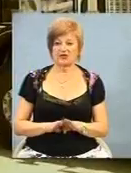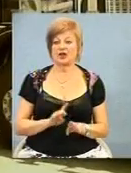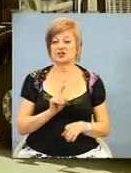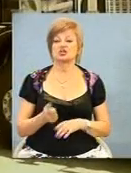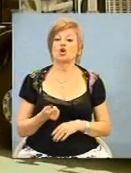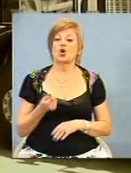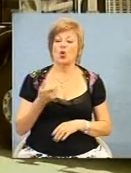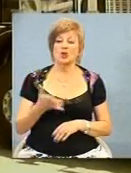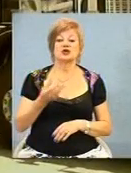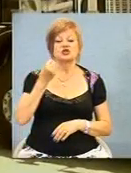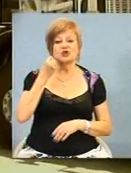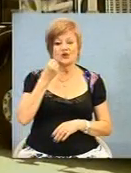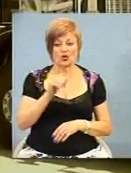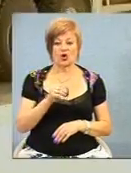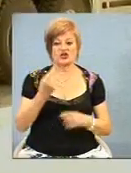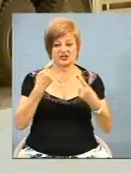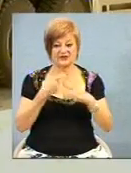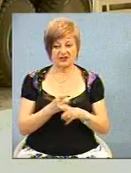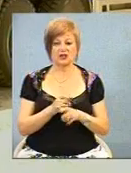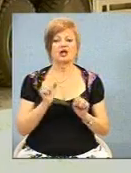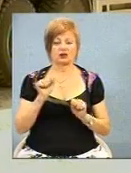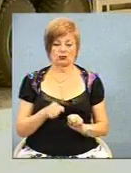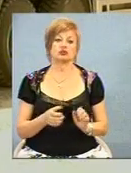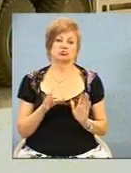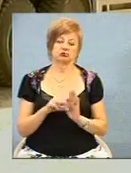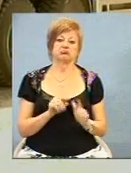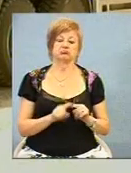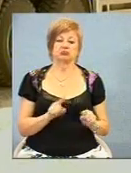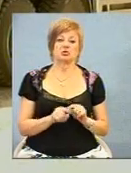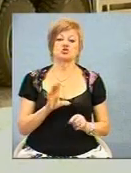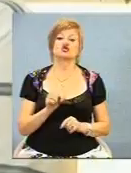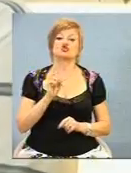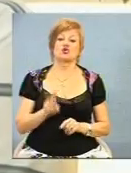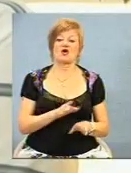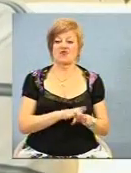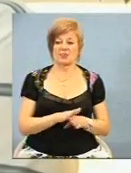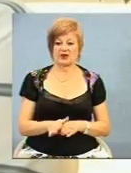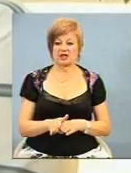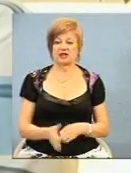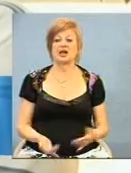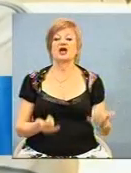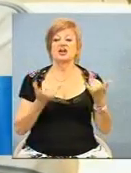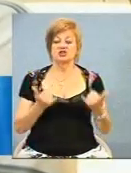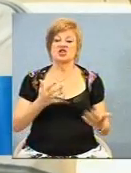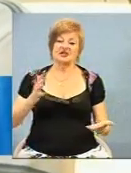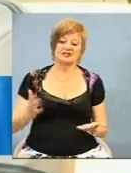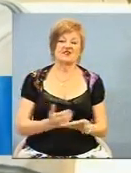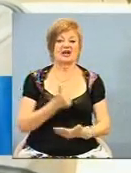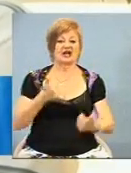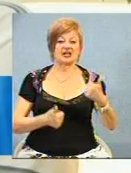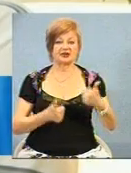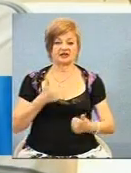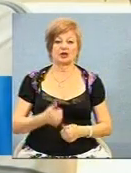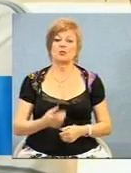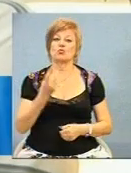кількість і якість техніки можемо вкладатися в быстрые сроки выполнения работ. Сейчас они выиграли тендер по